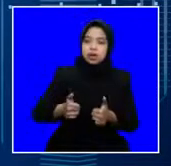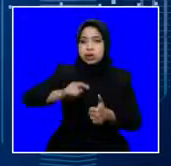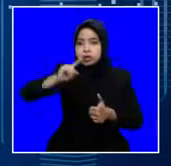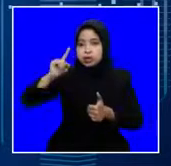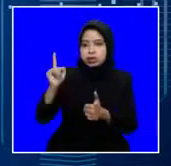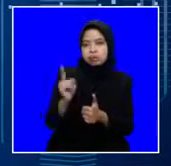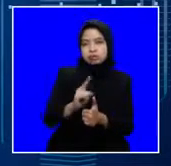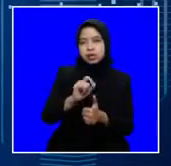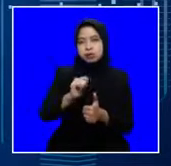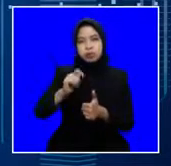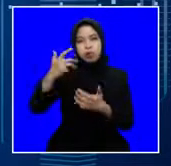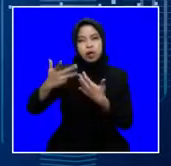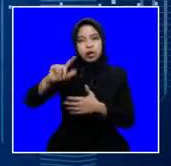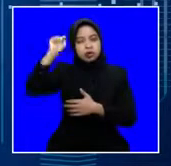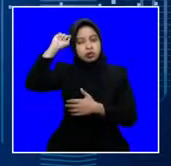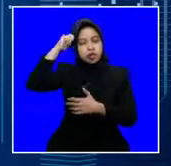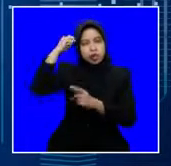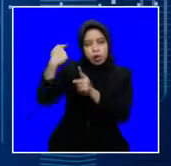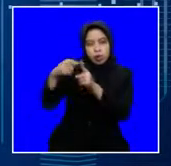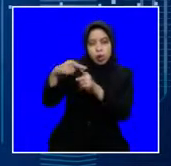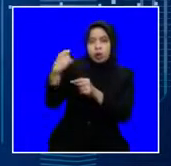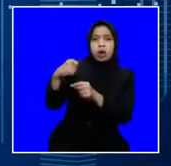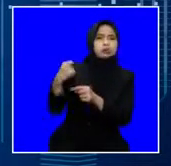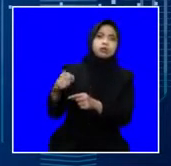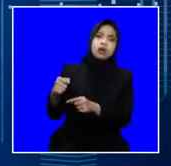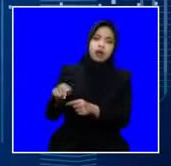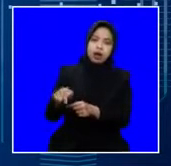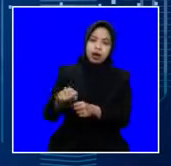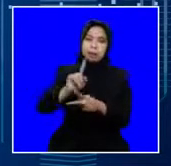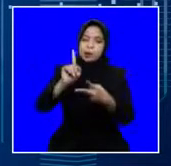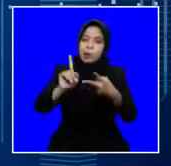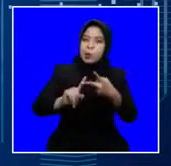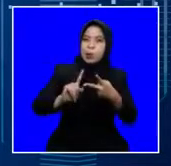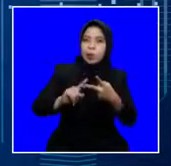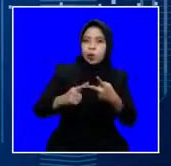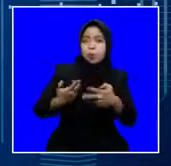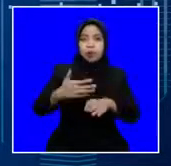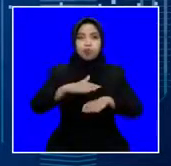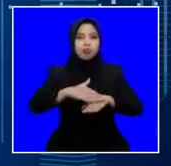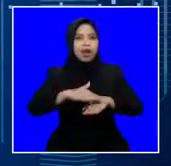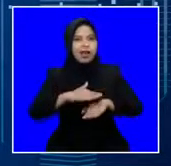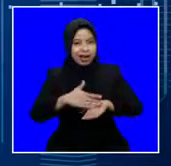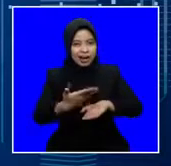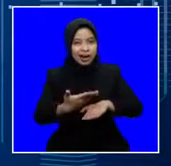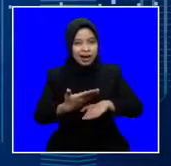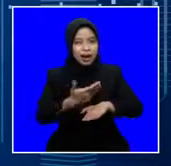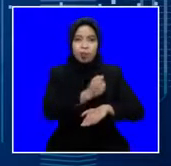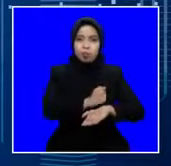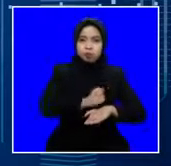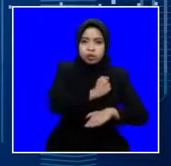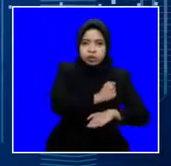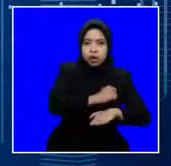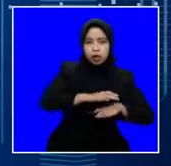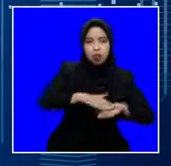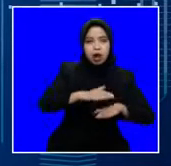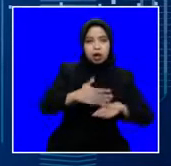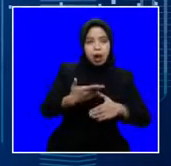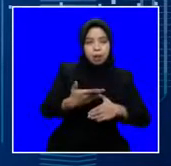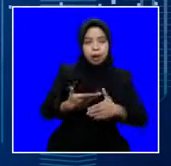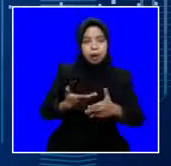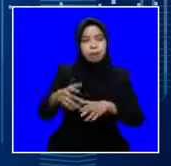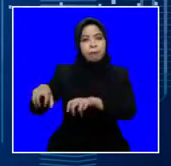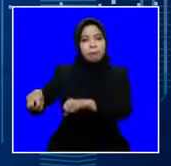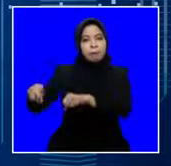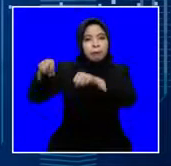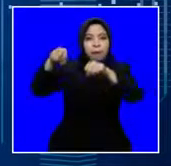kecepatan yang akan sulit kita prediksi. Dan kedua adalah dari sisi kultural, sosiokultural, di mana